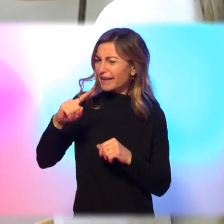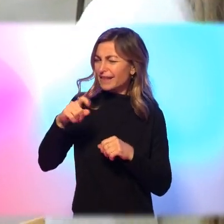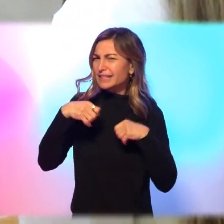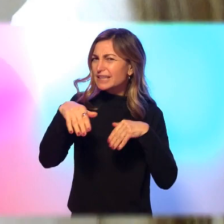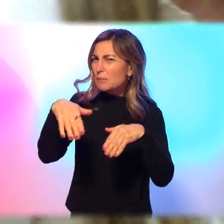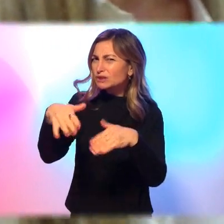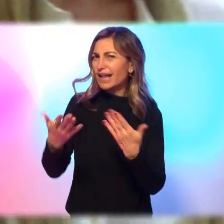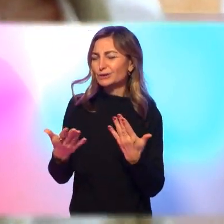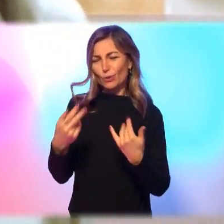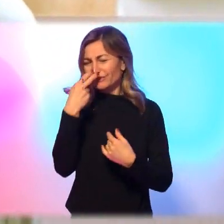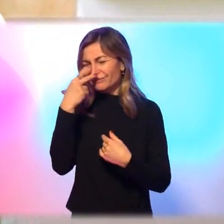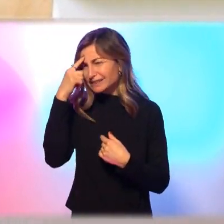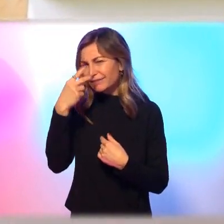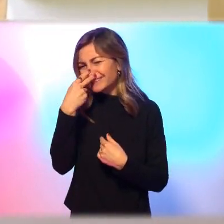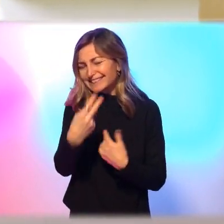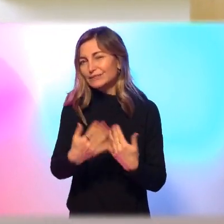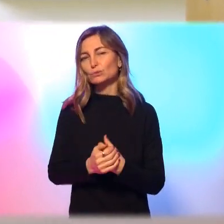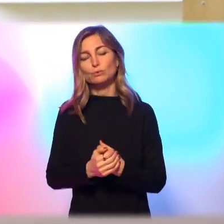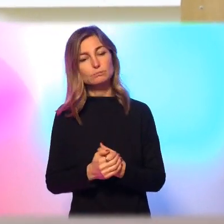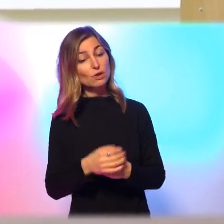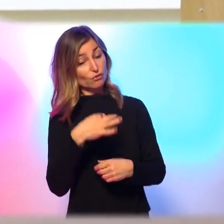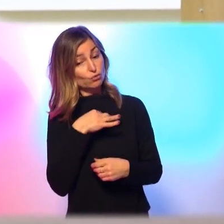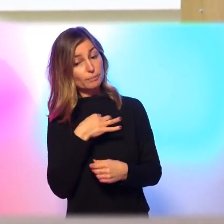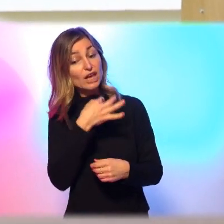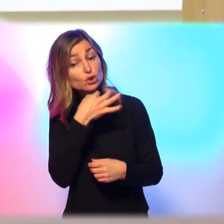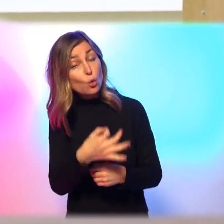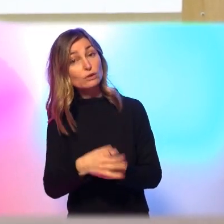Freitag-Demonstrationen? Ja, ich finde das gut und ich finde es notwendig.